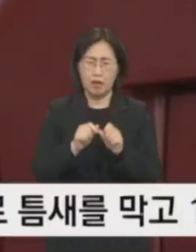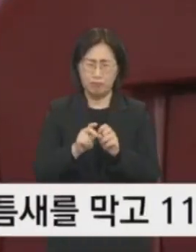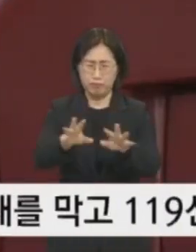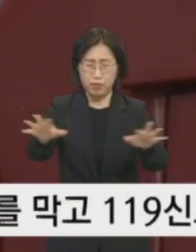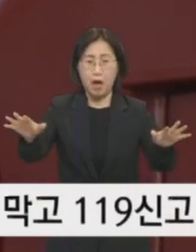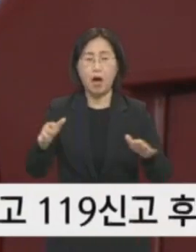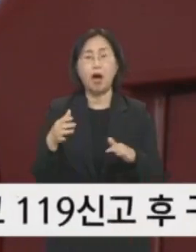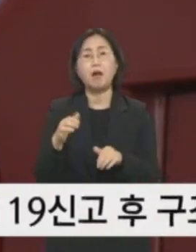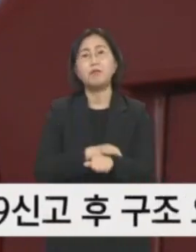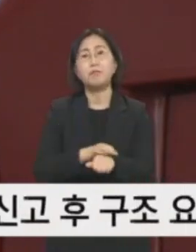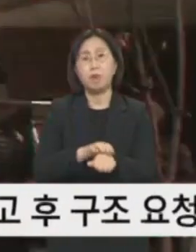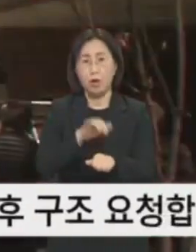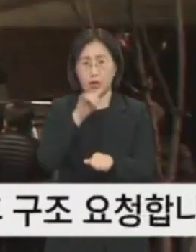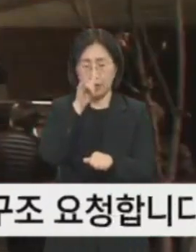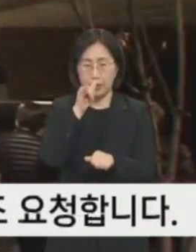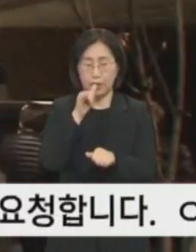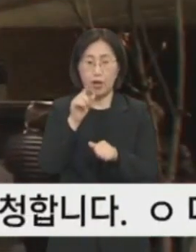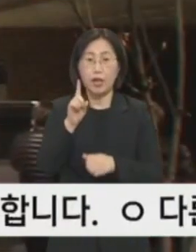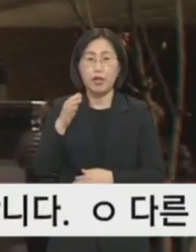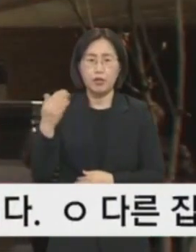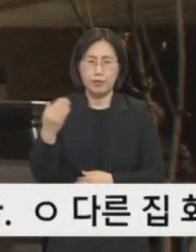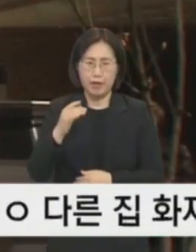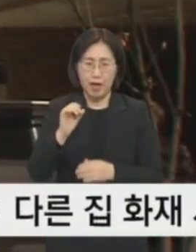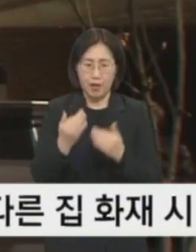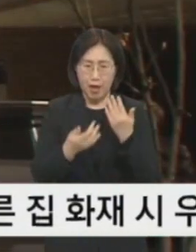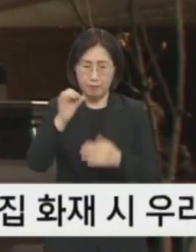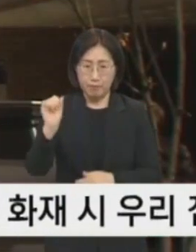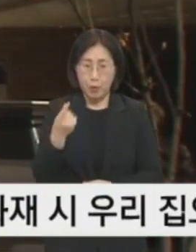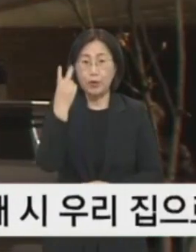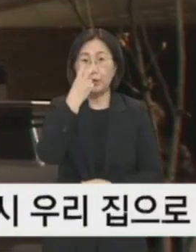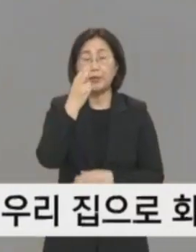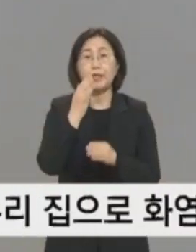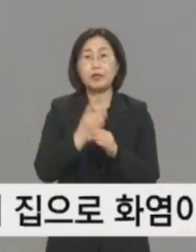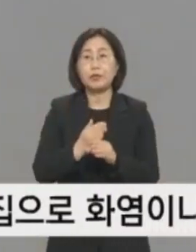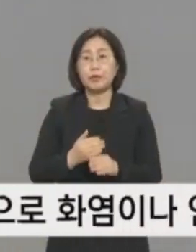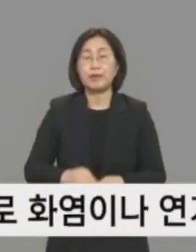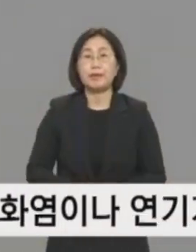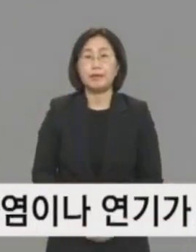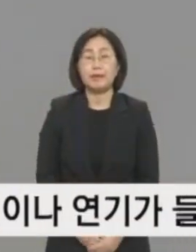겪었으며 소방당국이 정확한 화제 원인을 조사 중입니다